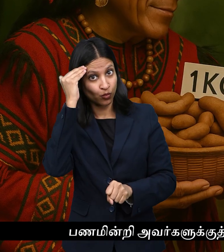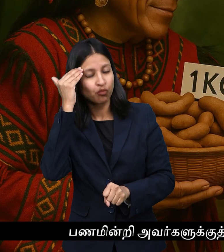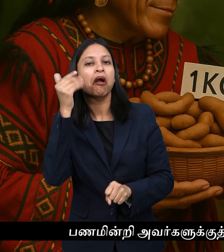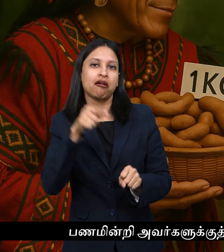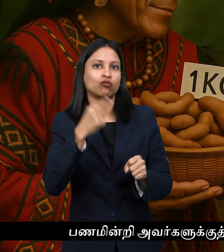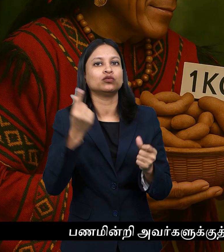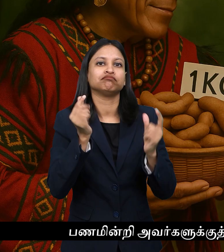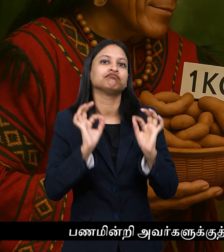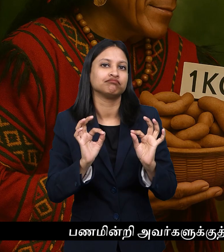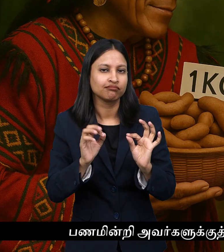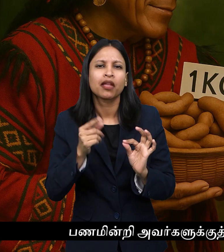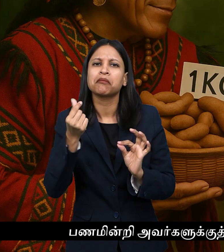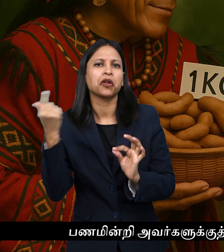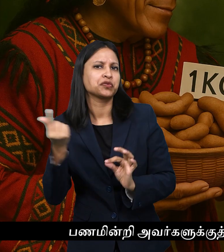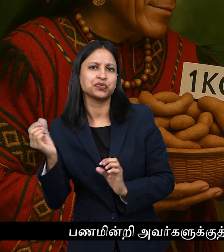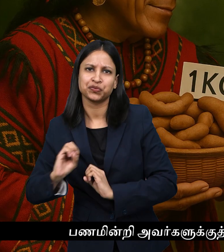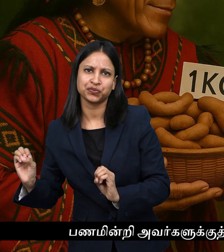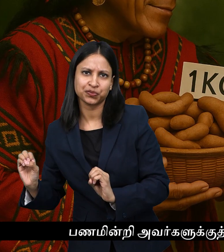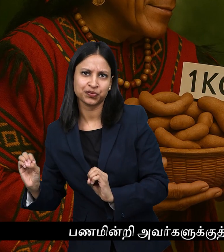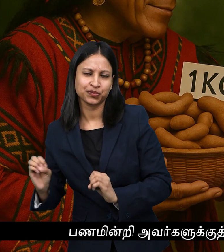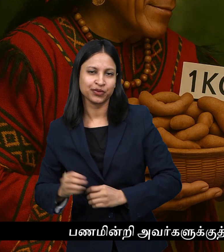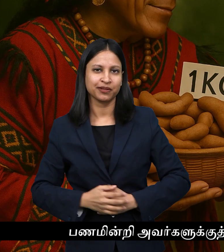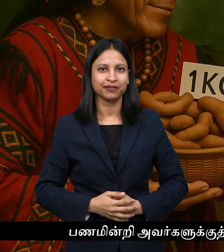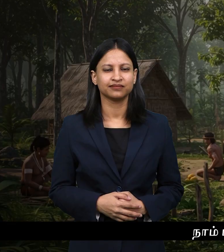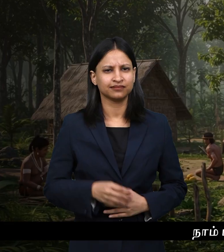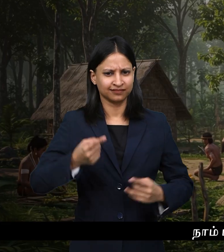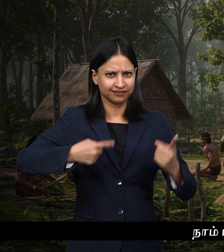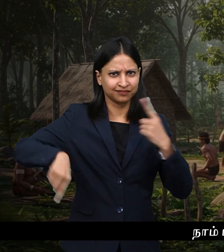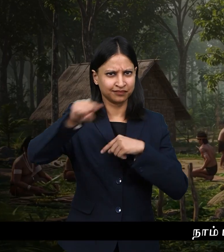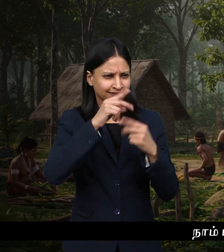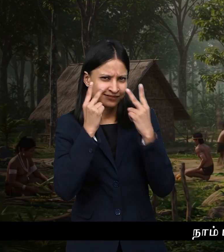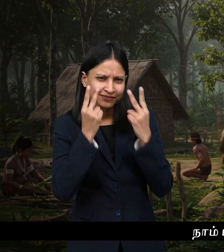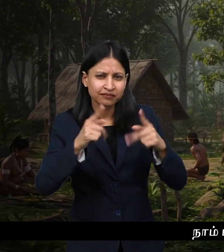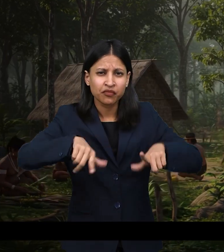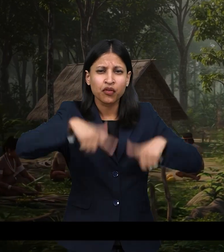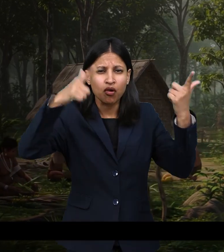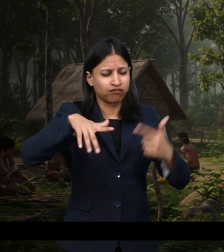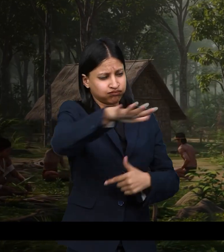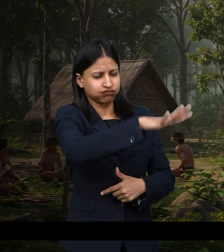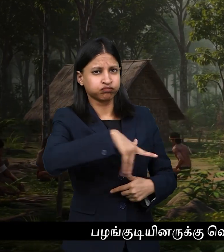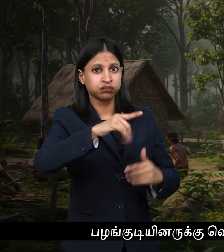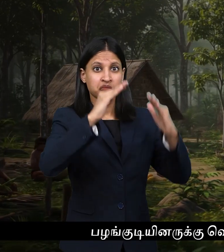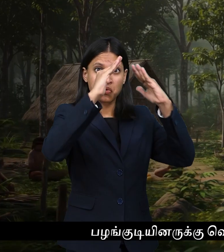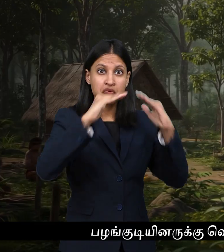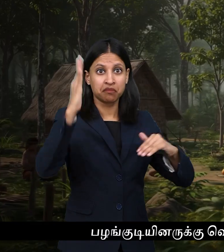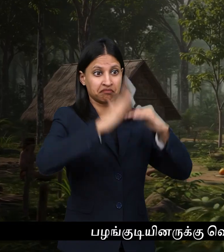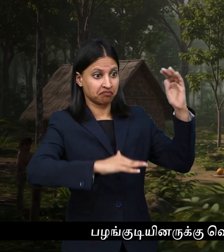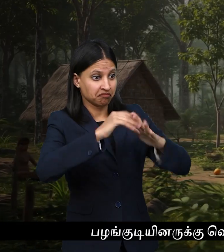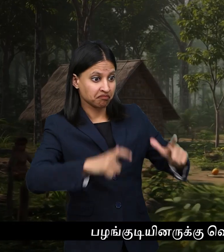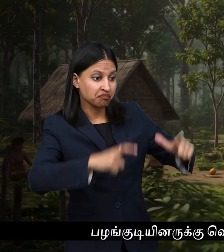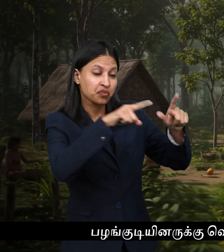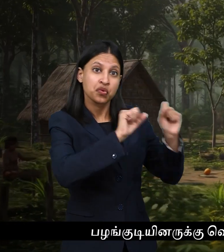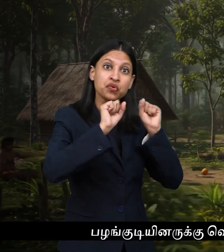பணமின்றி அவர்களுக்கு தேவையானதை பெற உதவுகிறது. நாம் பார்த்தது போல் காடுகள்